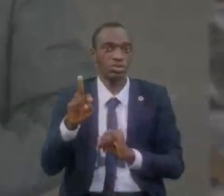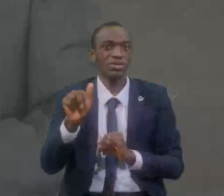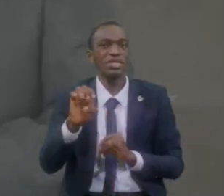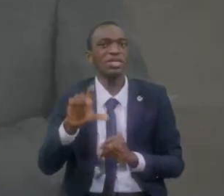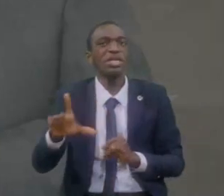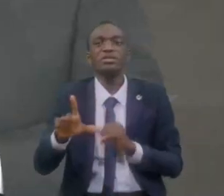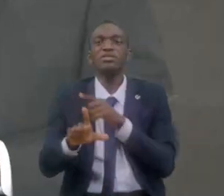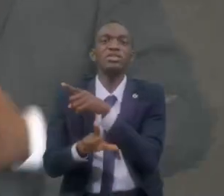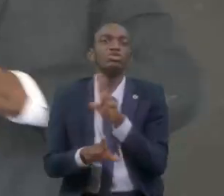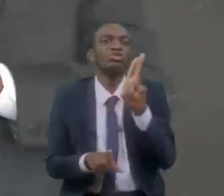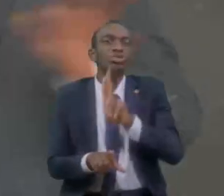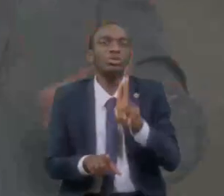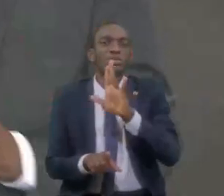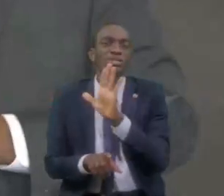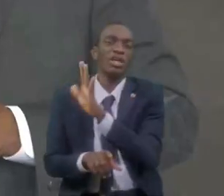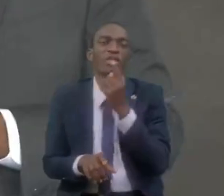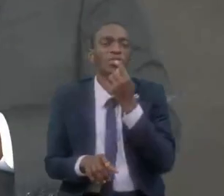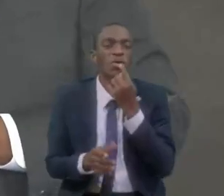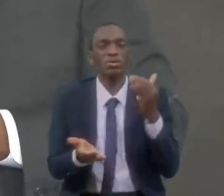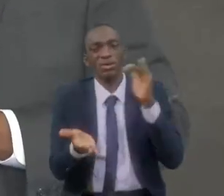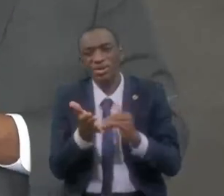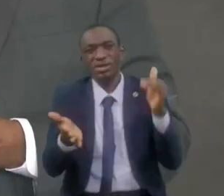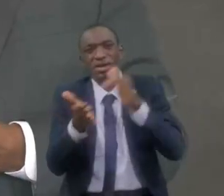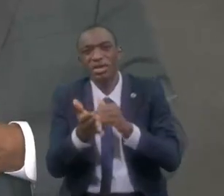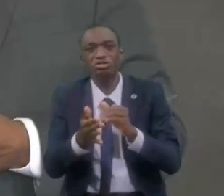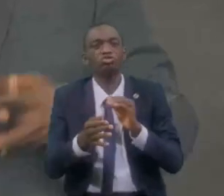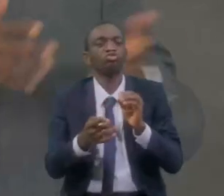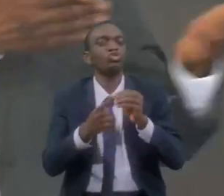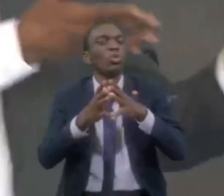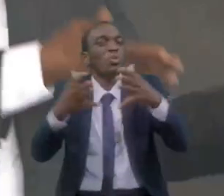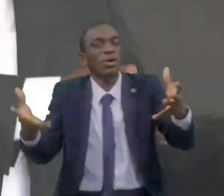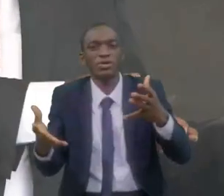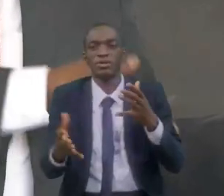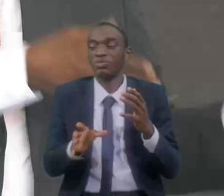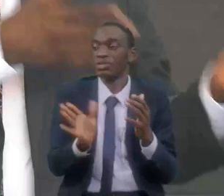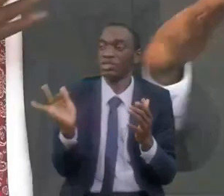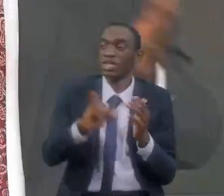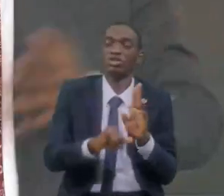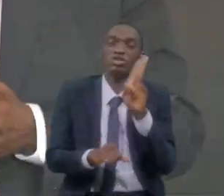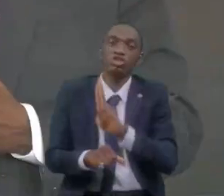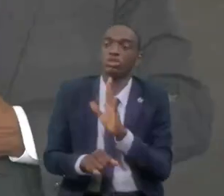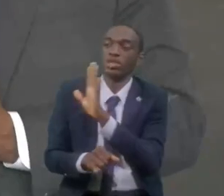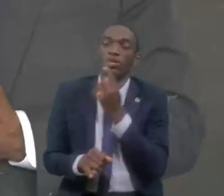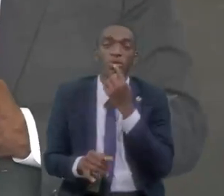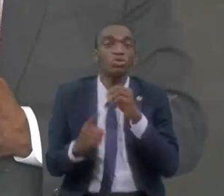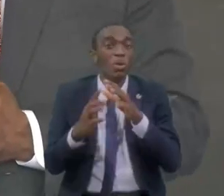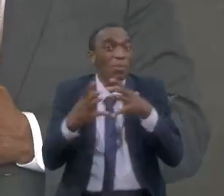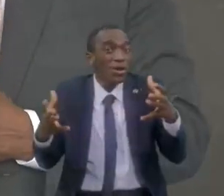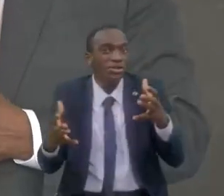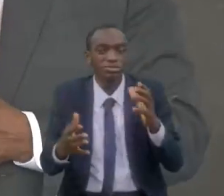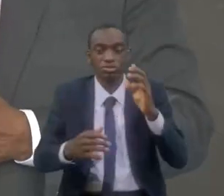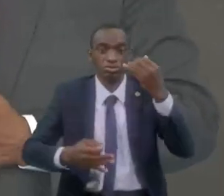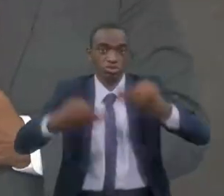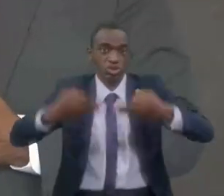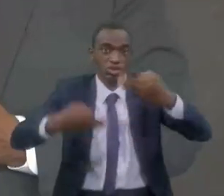à l'excès leur langue. Et comme ils ont utilisé leur langue à l'excès, le jugement est venu sur